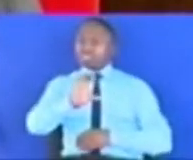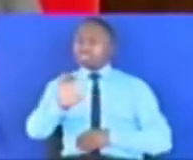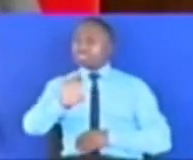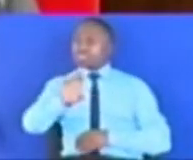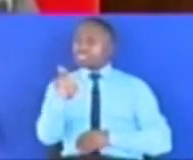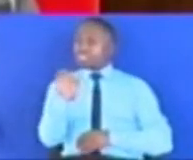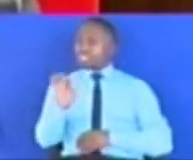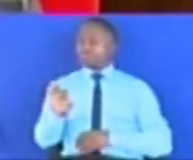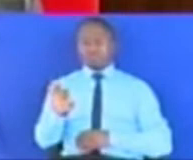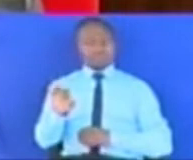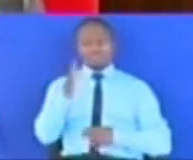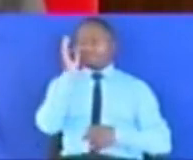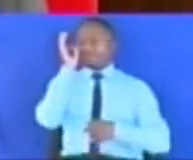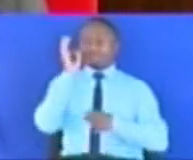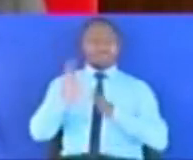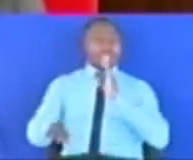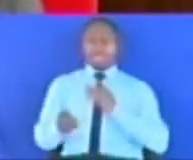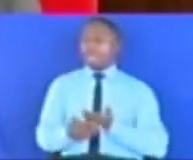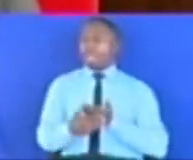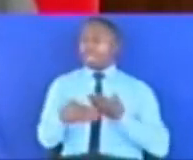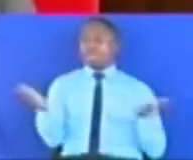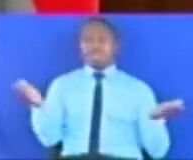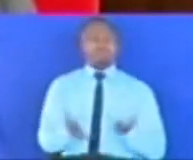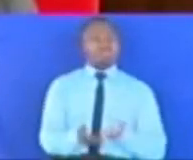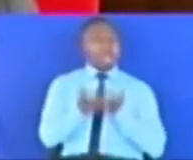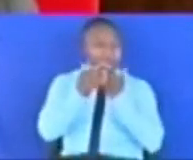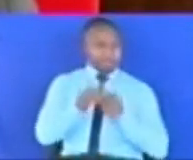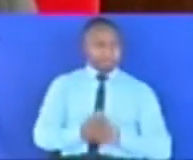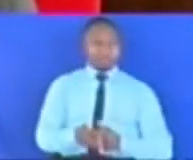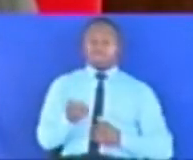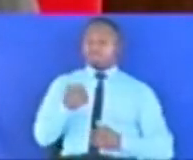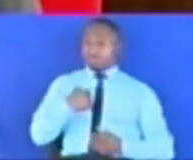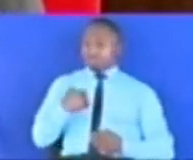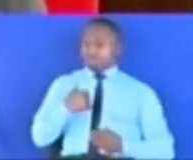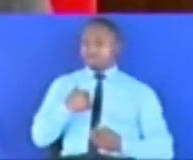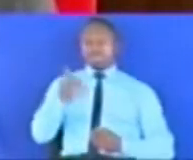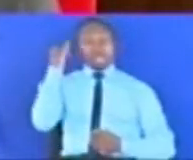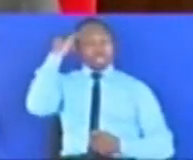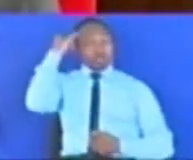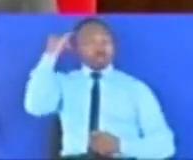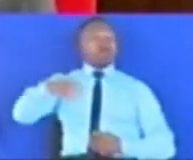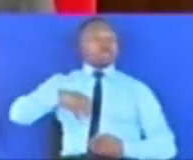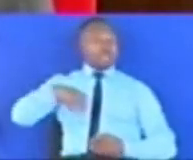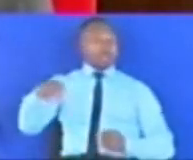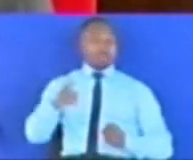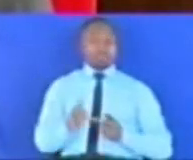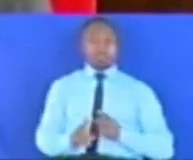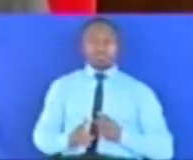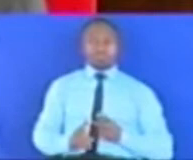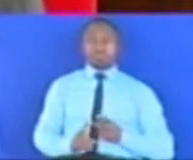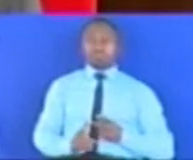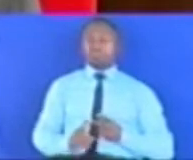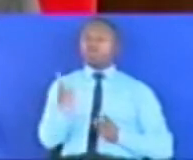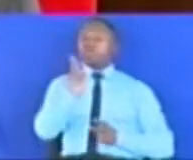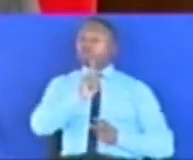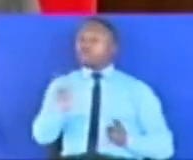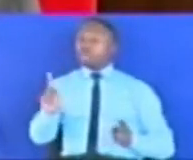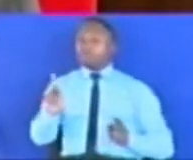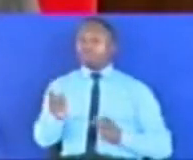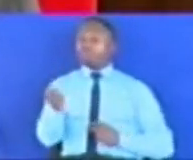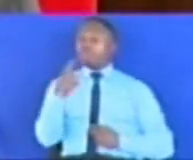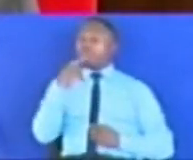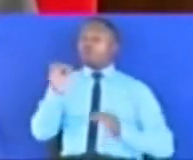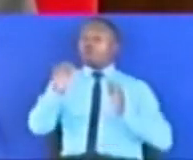sio msaada kabisa, hata NHIF. Kwa hiyo mimi ni washauri wizara, kuto kuwepo kwa